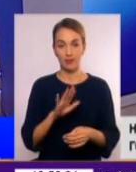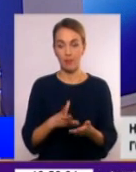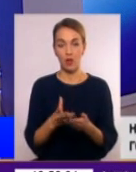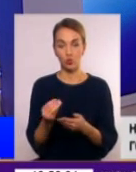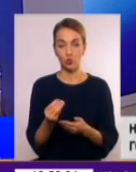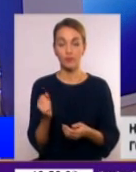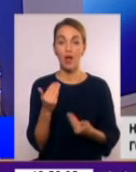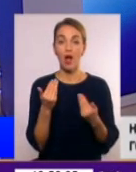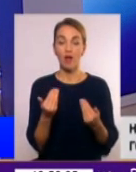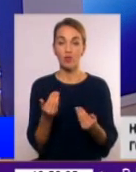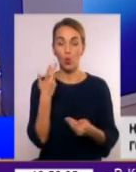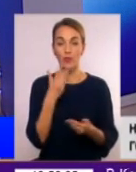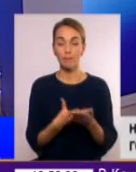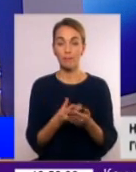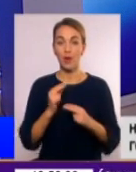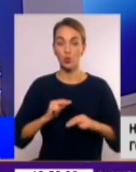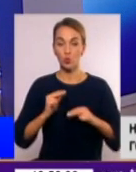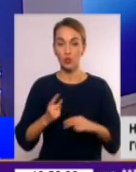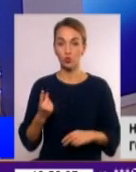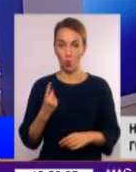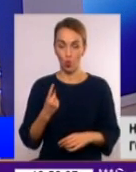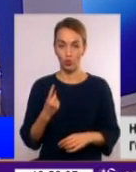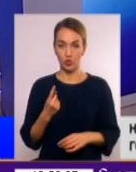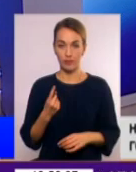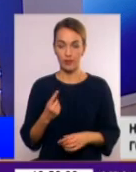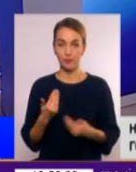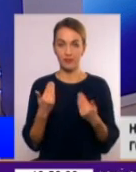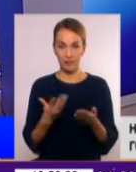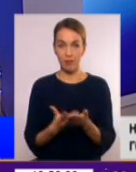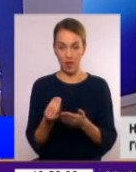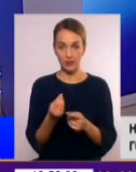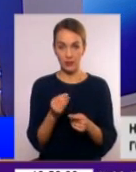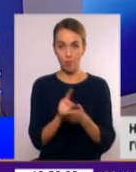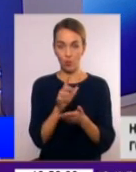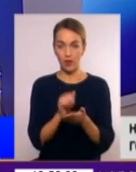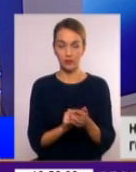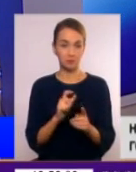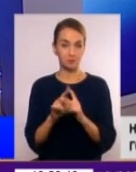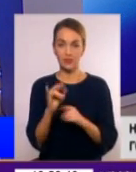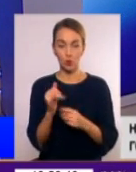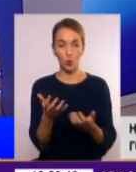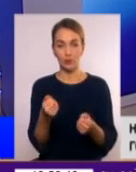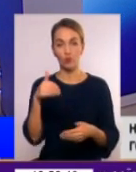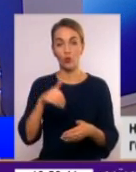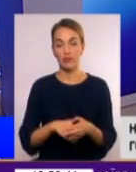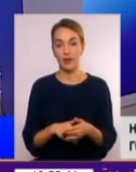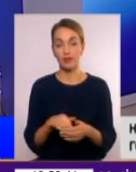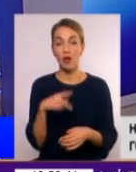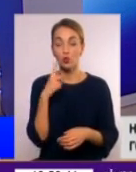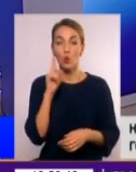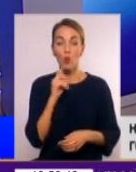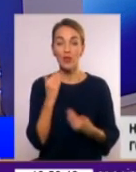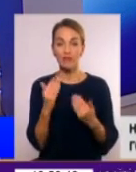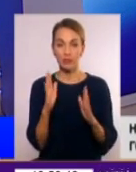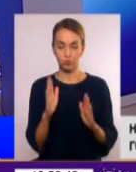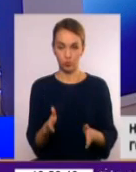ви, коли працюєте сторожем, ви платите з цього податки? Ні, я отримую в конверті. Я кажу, поки ви